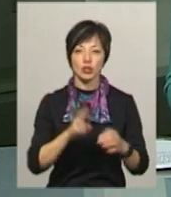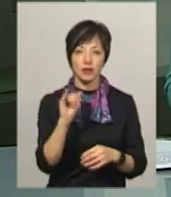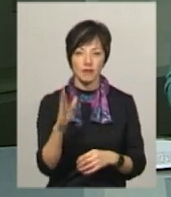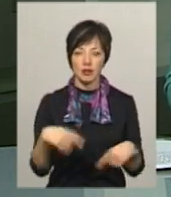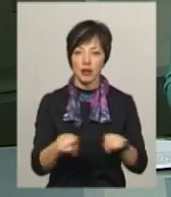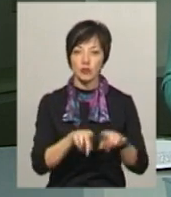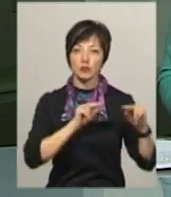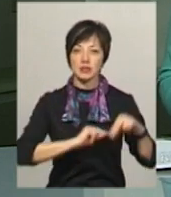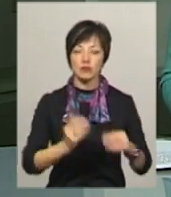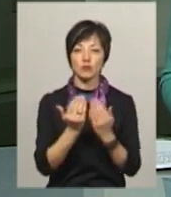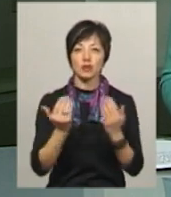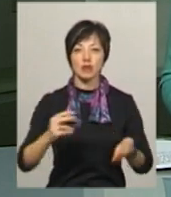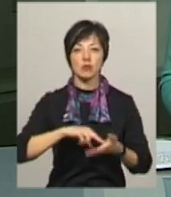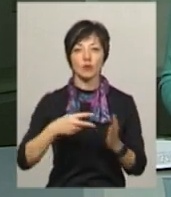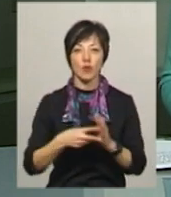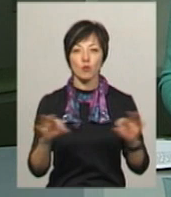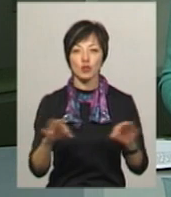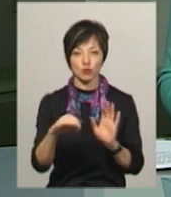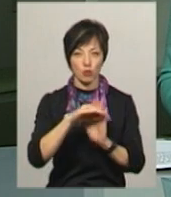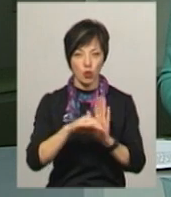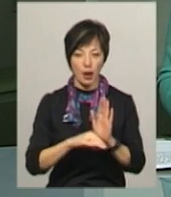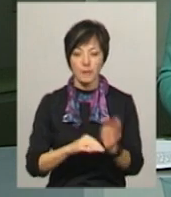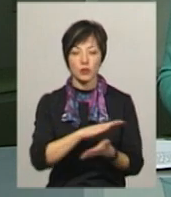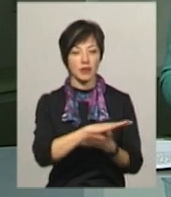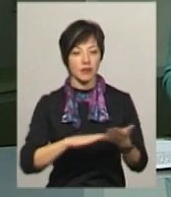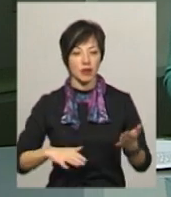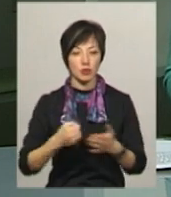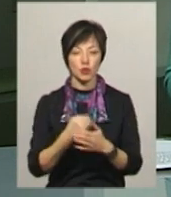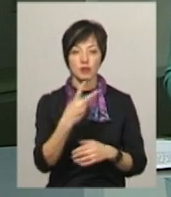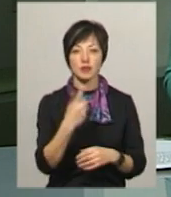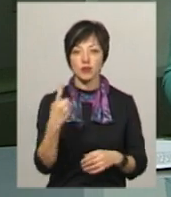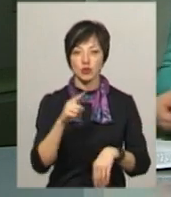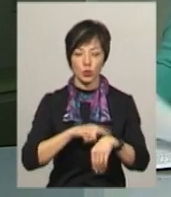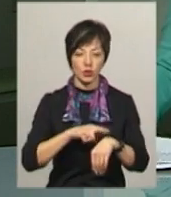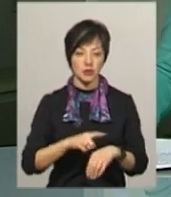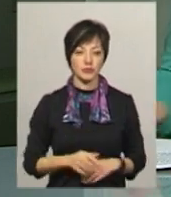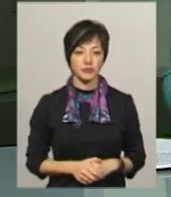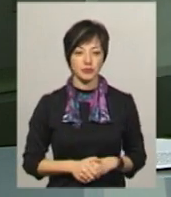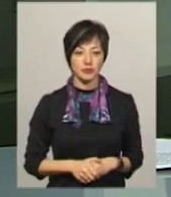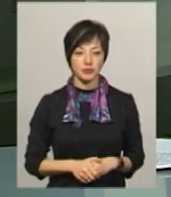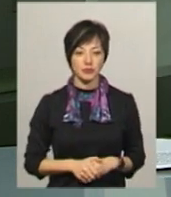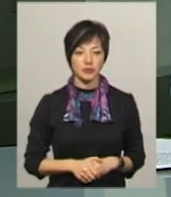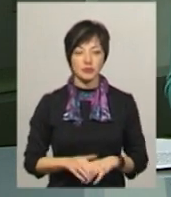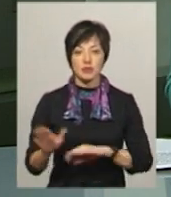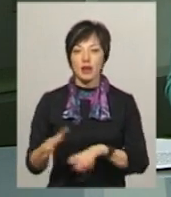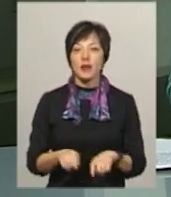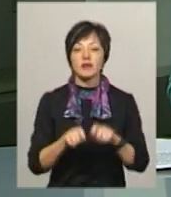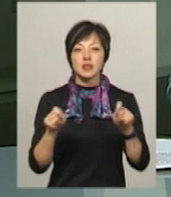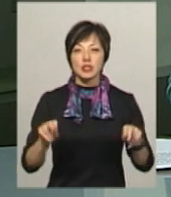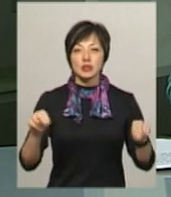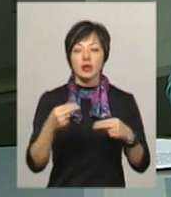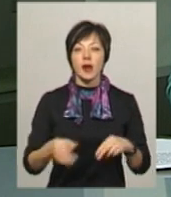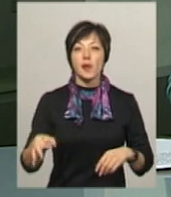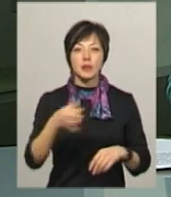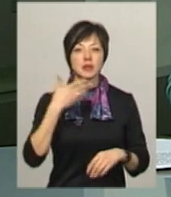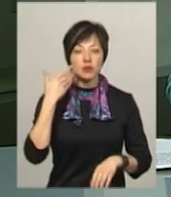Також працівники музею запланували музичну програму. Триватиме захід до 21-ї години. Відкритий чемпіонат області